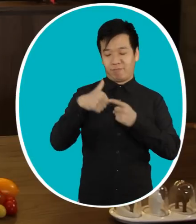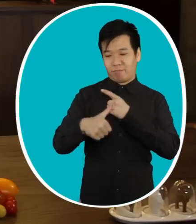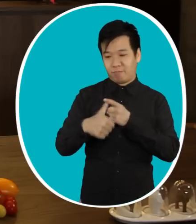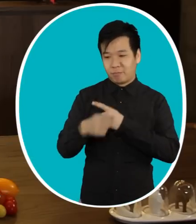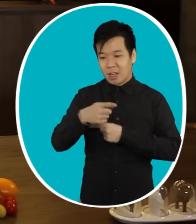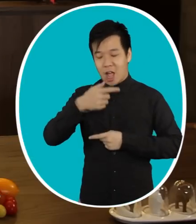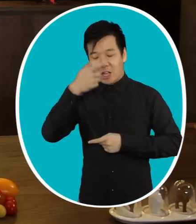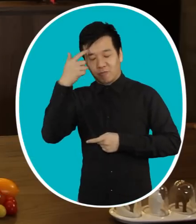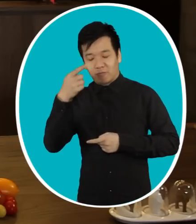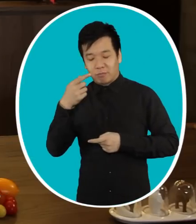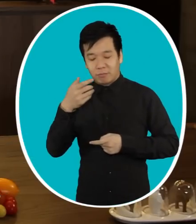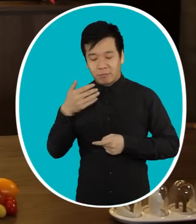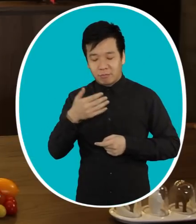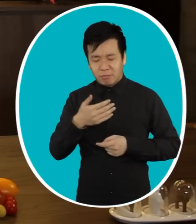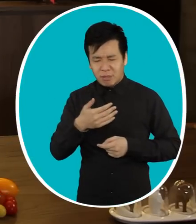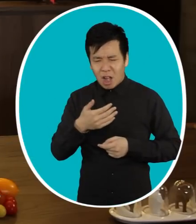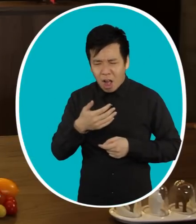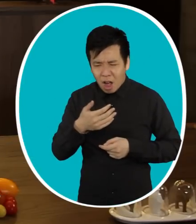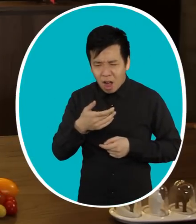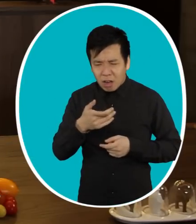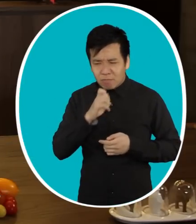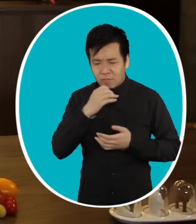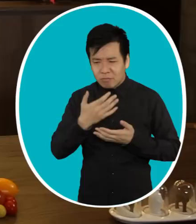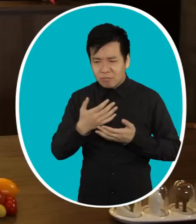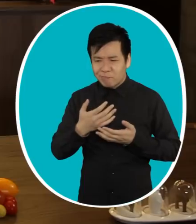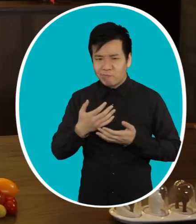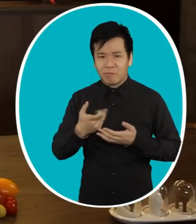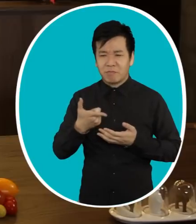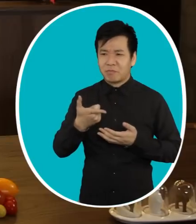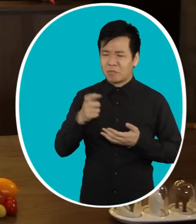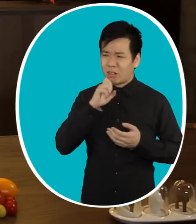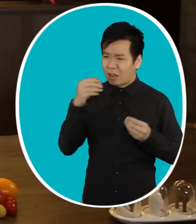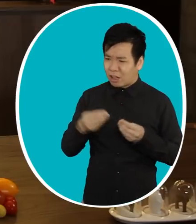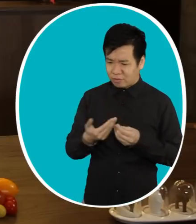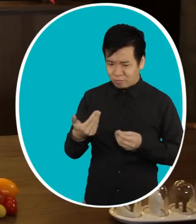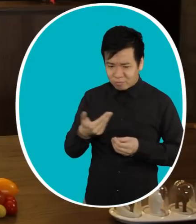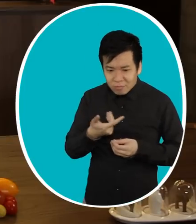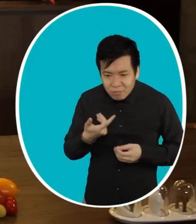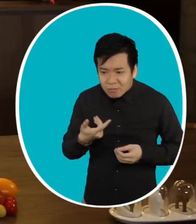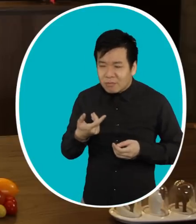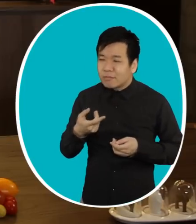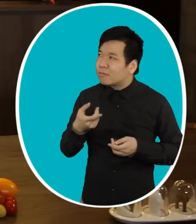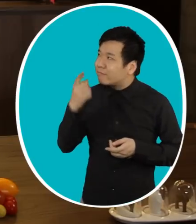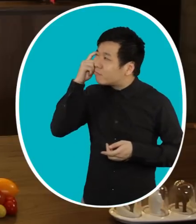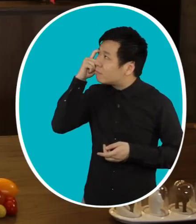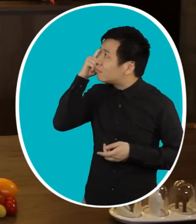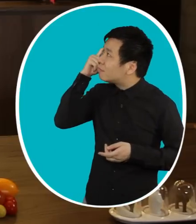個蘇眉頭、星斑背、三刀腩、臘魚身同埋鵪鶉尾嚟重新砌成一條魚，一邊蒸一邊炸